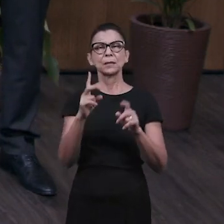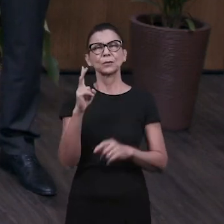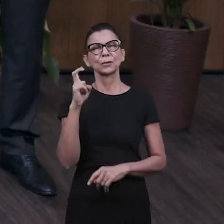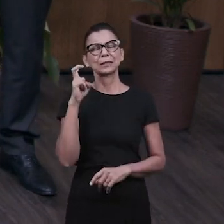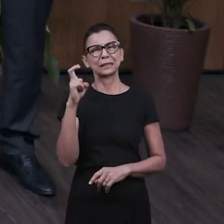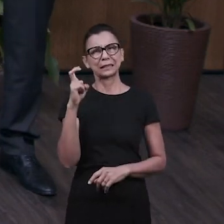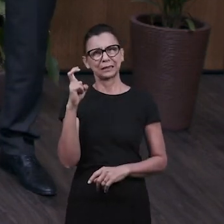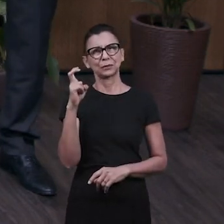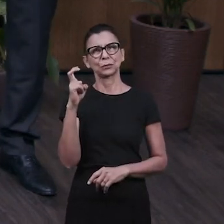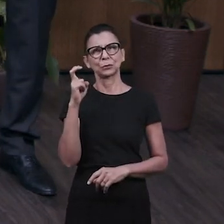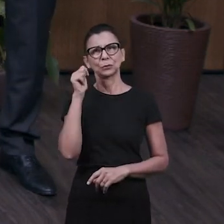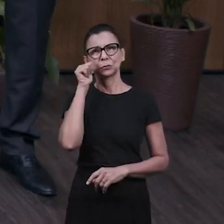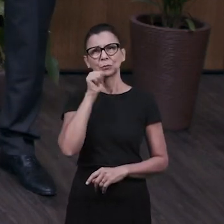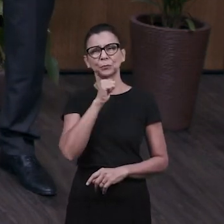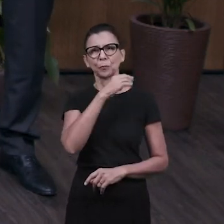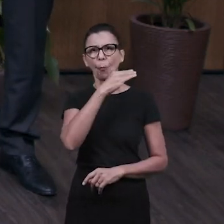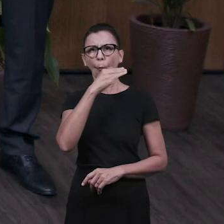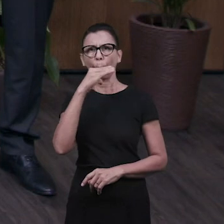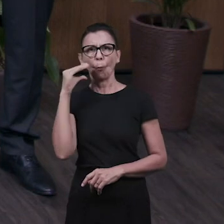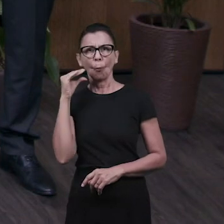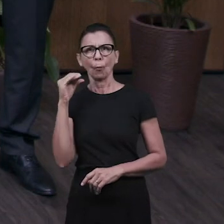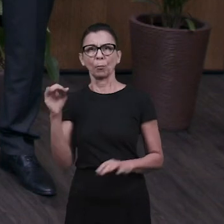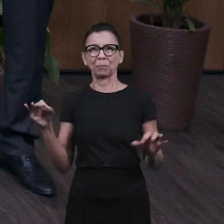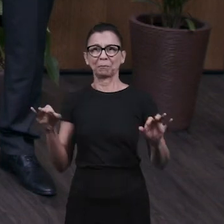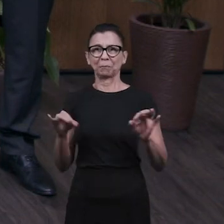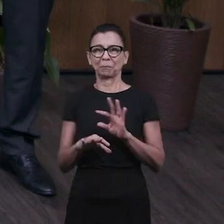la rencontre.